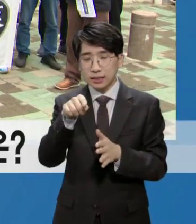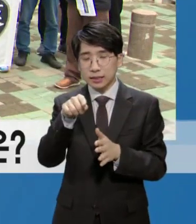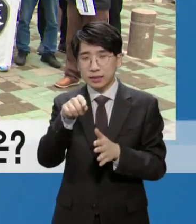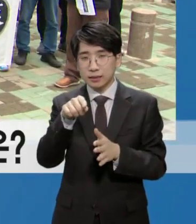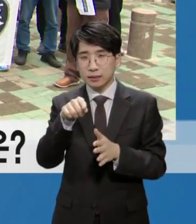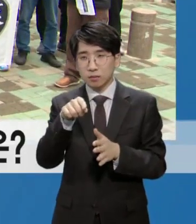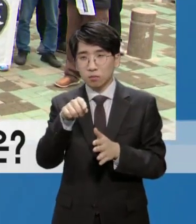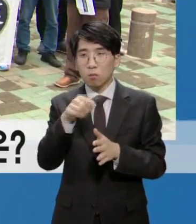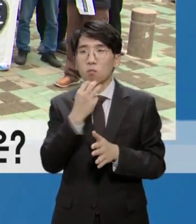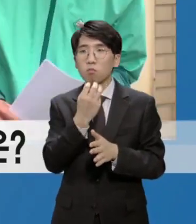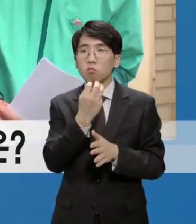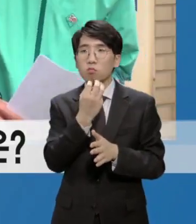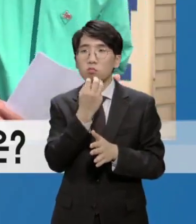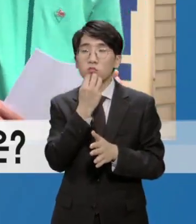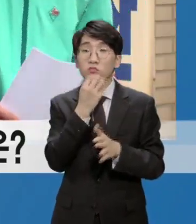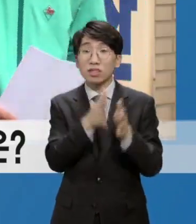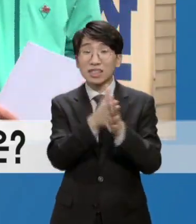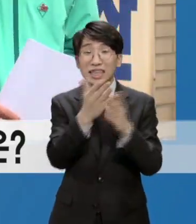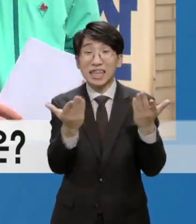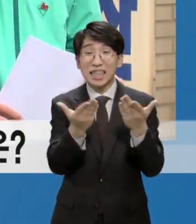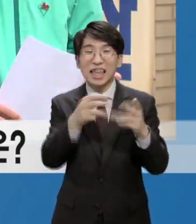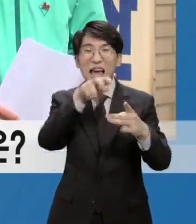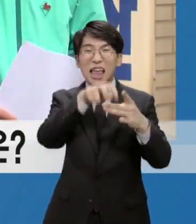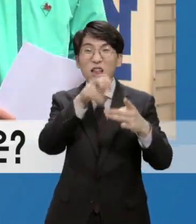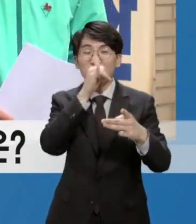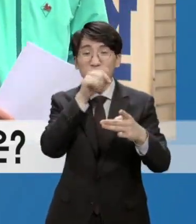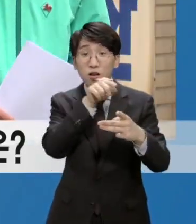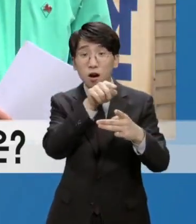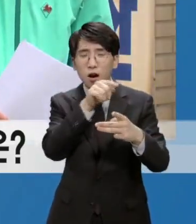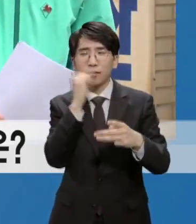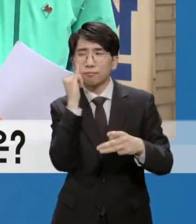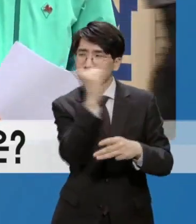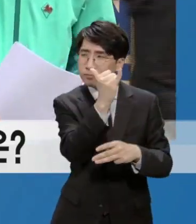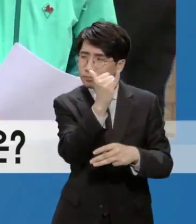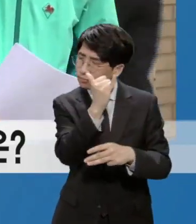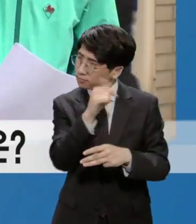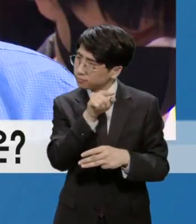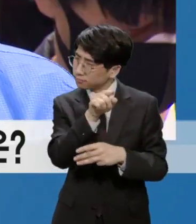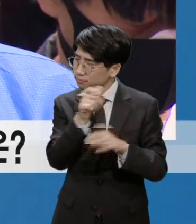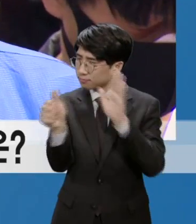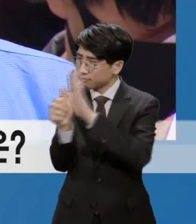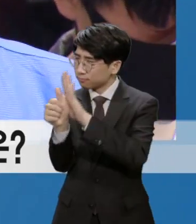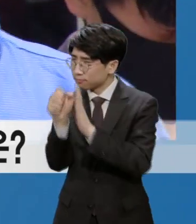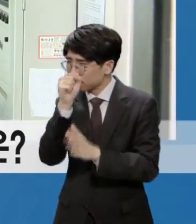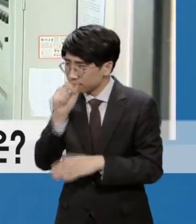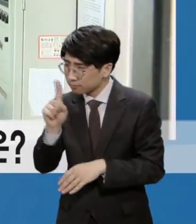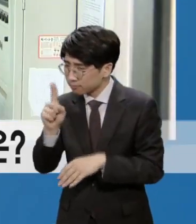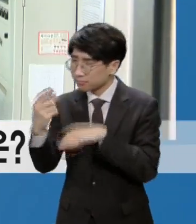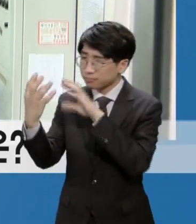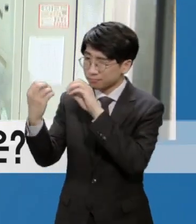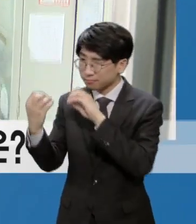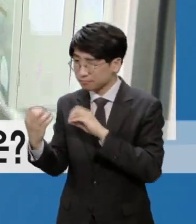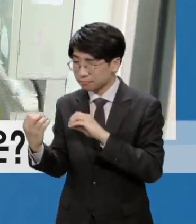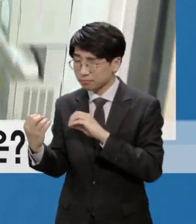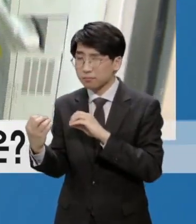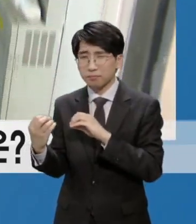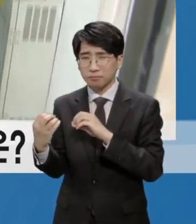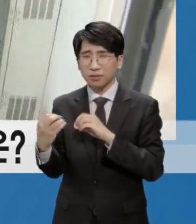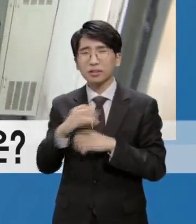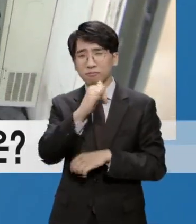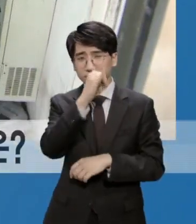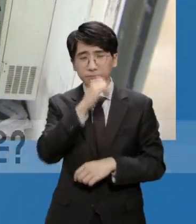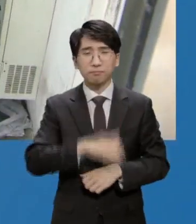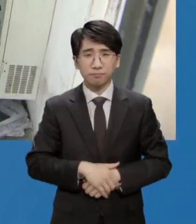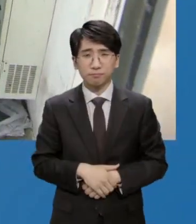있는 서울노동권익센터는 다 있거든요. 네. 거기에서 법적 권리 구제를 무료로 하는 경우도 있어서 그쪽으로 좀 연결을 해준다거나 뭐 이런